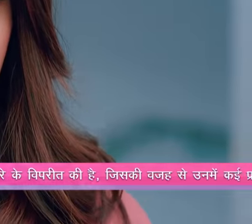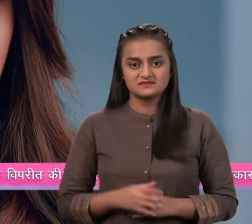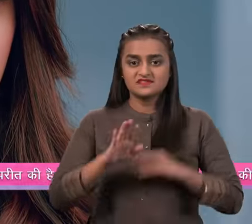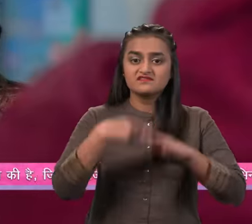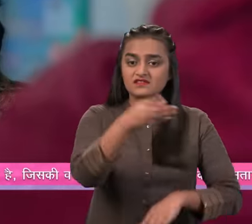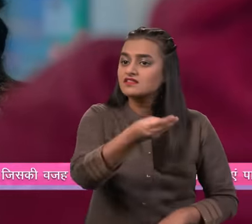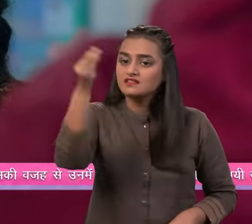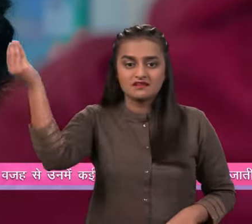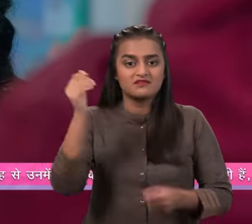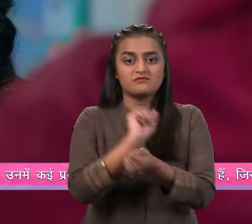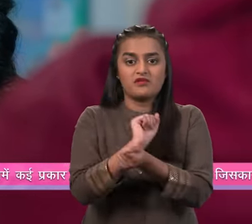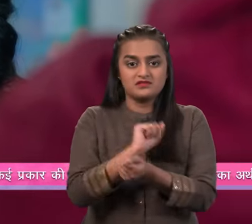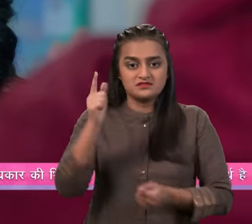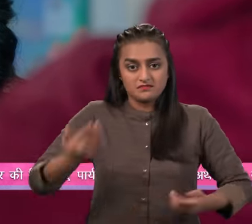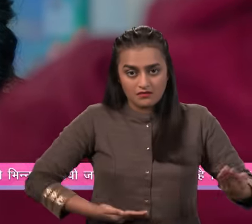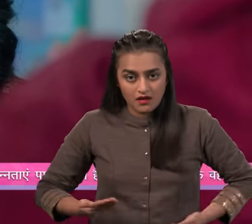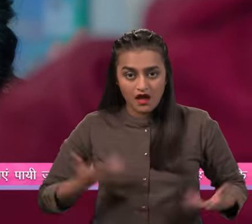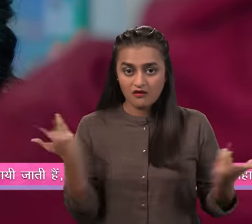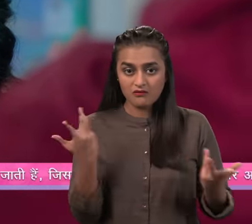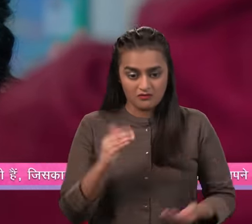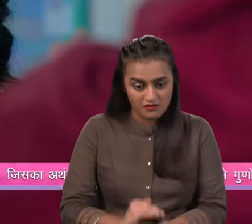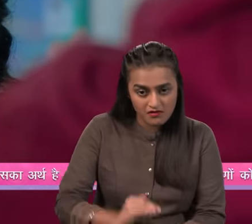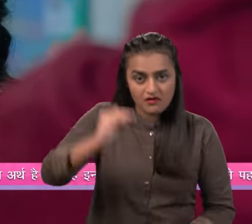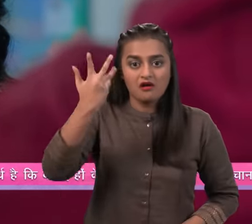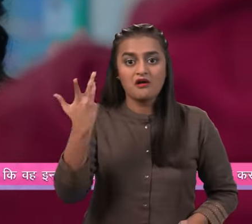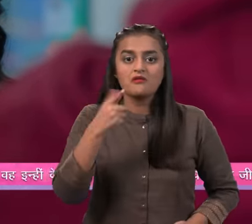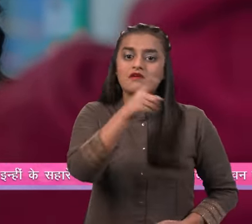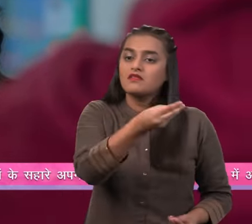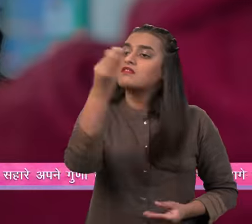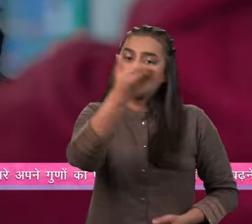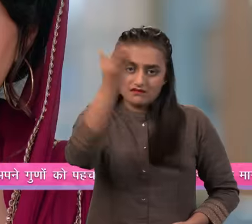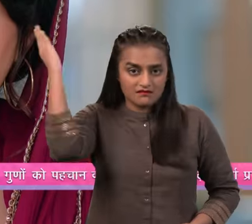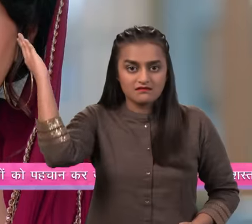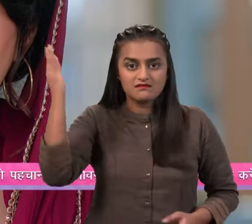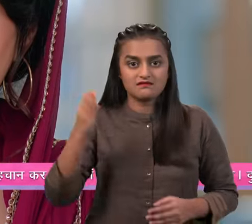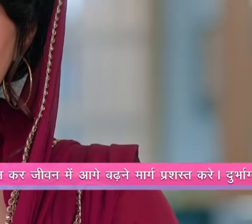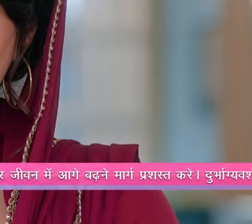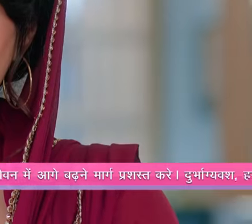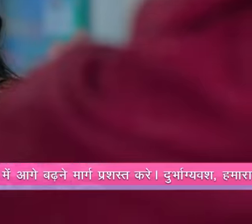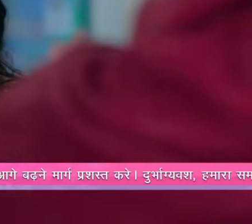फिर देना कानून को ये संस्कारों के भाषण और परवरिश की गुहारी,